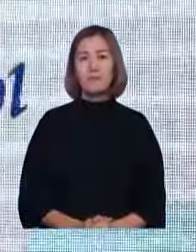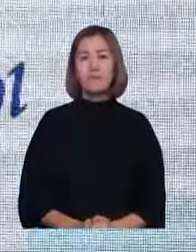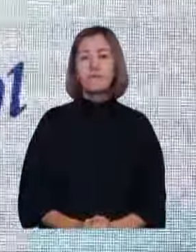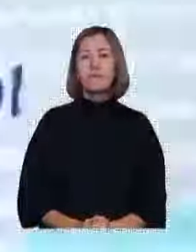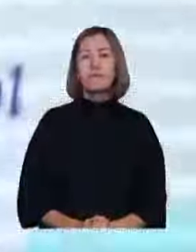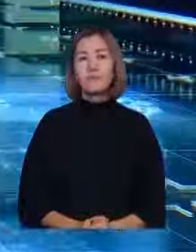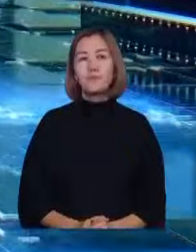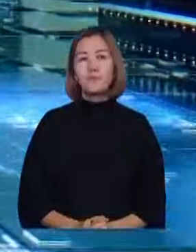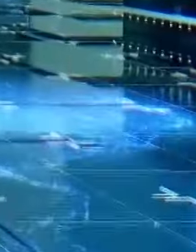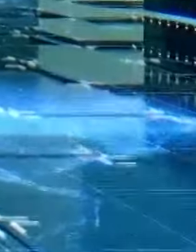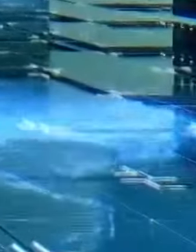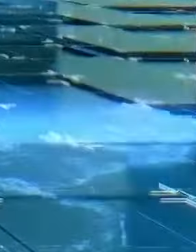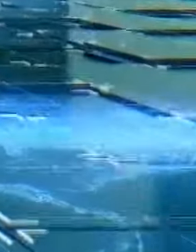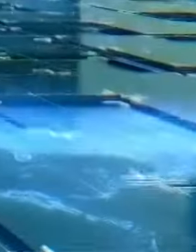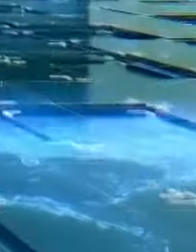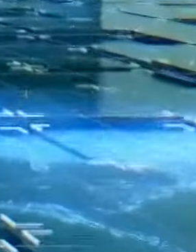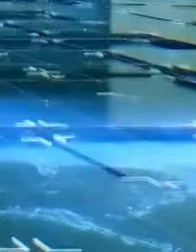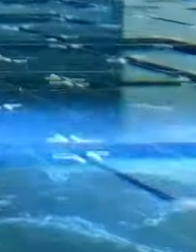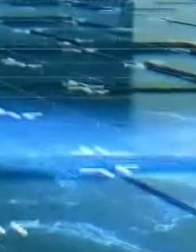Жетісу телеарнасы.